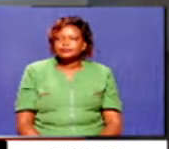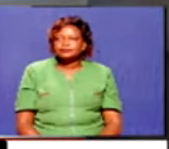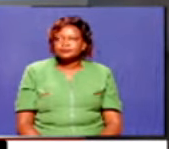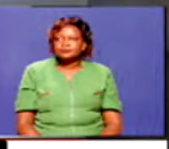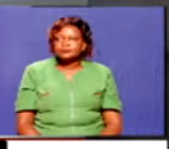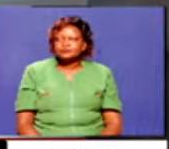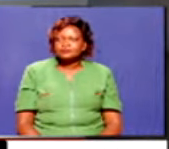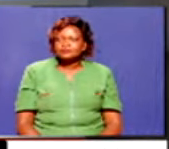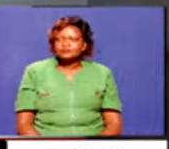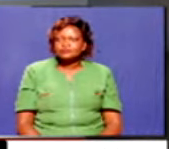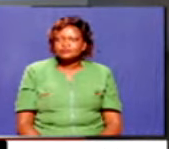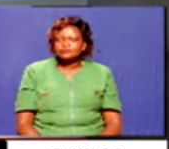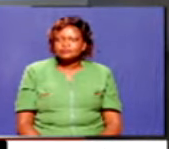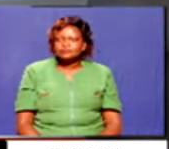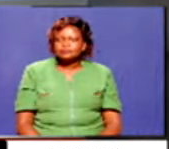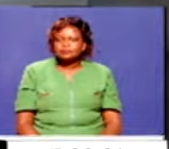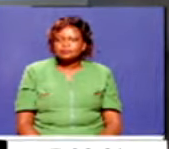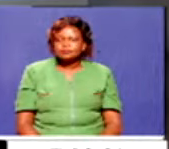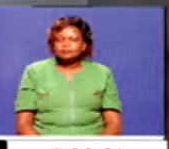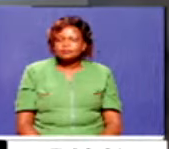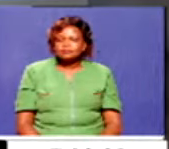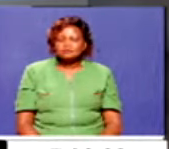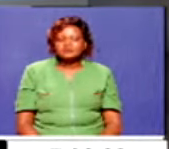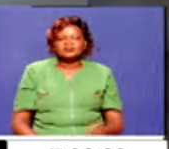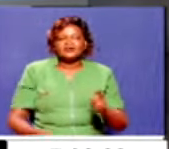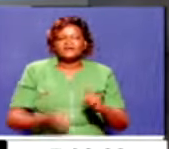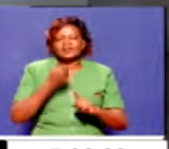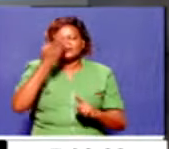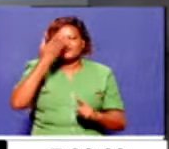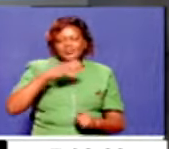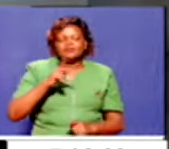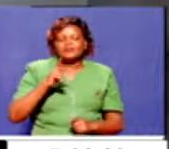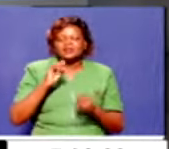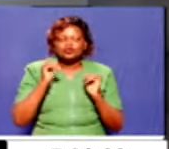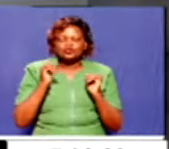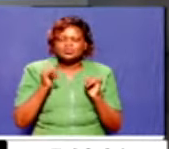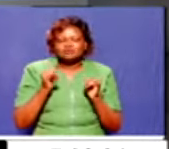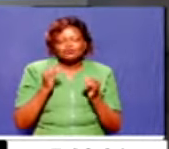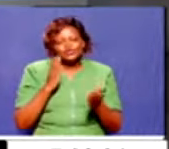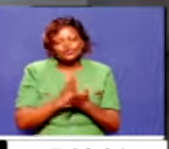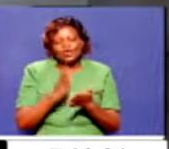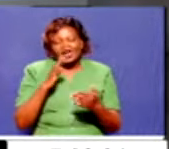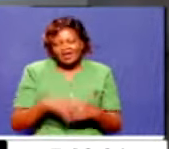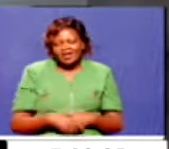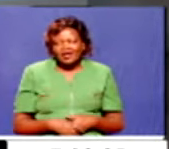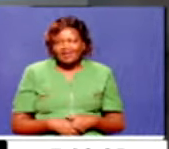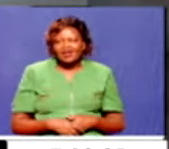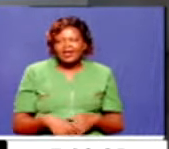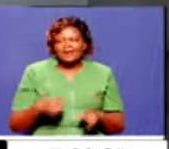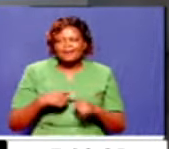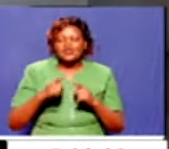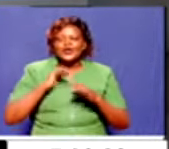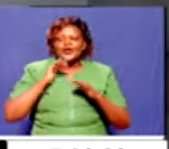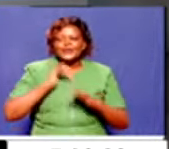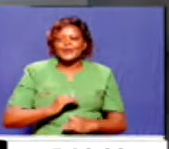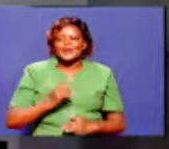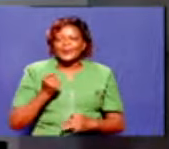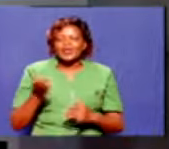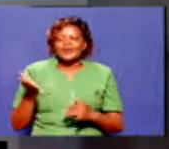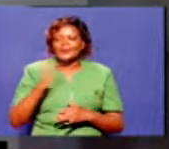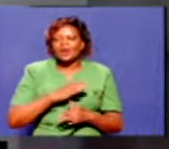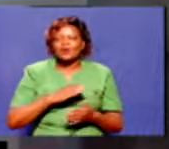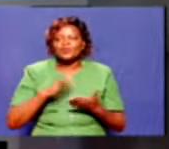Na taarifa hiyo inatukamilisha awamu ya kwanza ya Darubini ya Channel 1. Kweli kabisa. Sasa tunapumua tu kidogo kisha turejea na taarifa